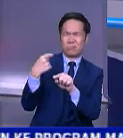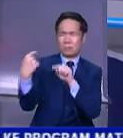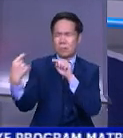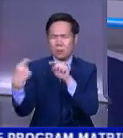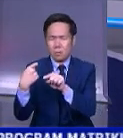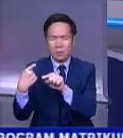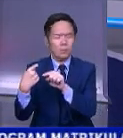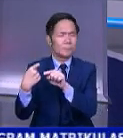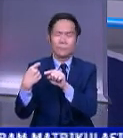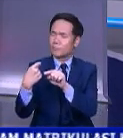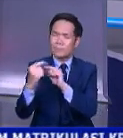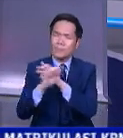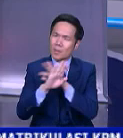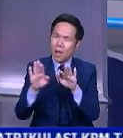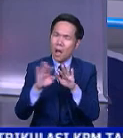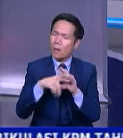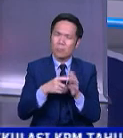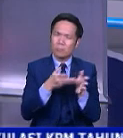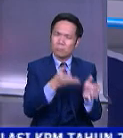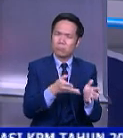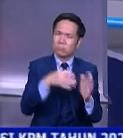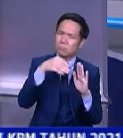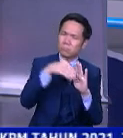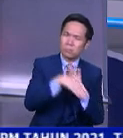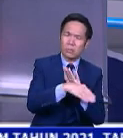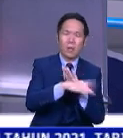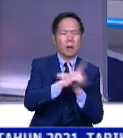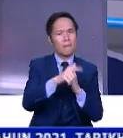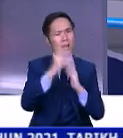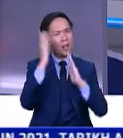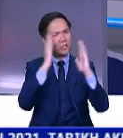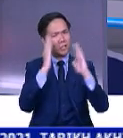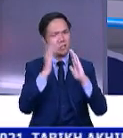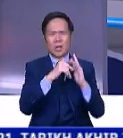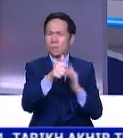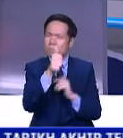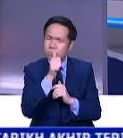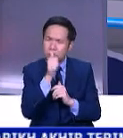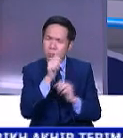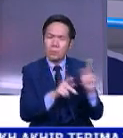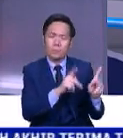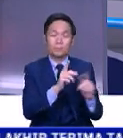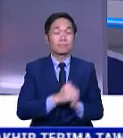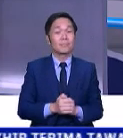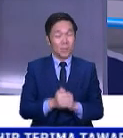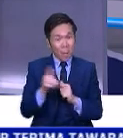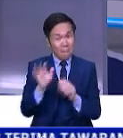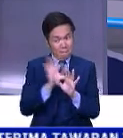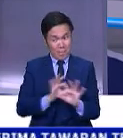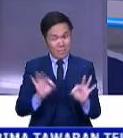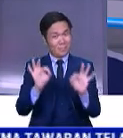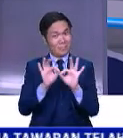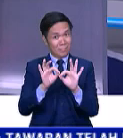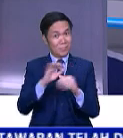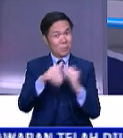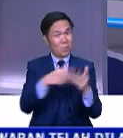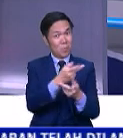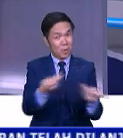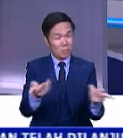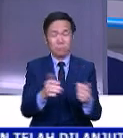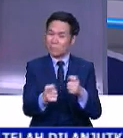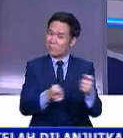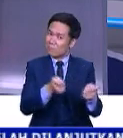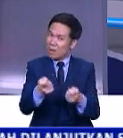akan memberi kesan buruk kepada rakyat dan negara. Justru seluruh anggota masyarakat dan kerajaan perlu bersama-sama mengawal